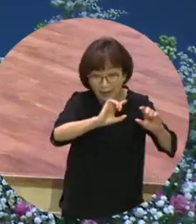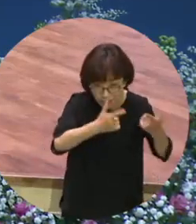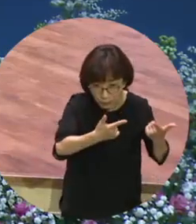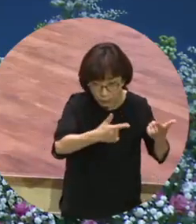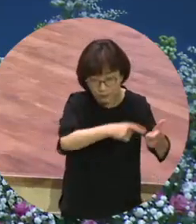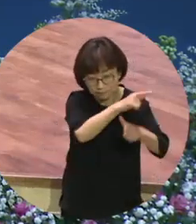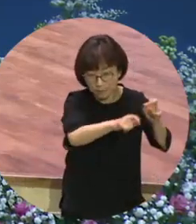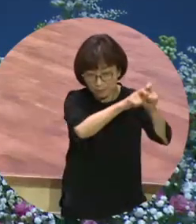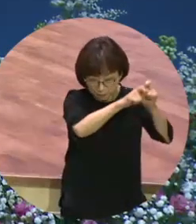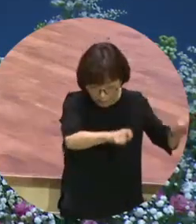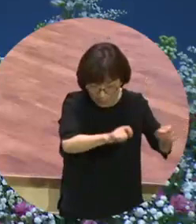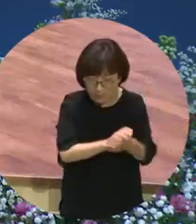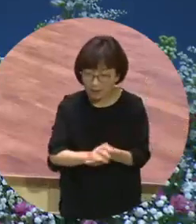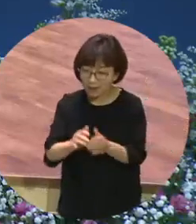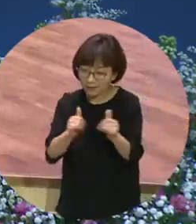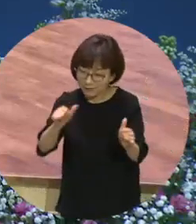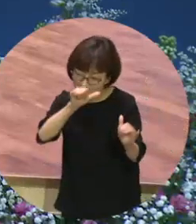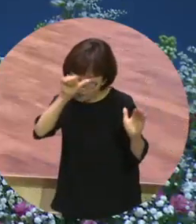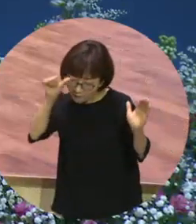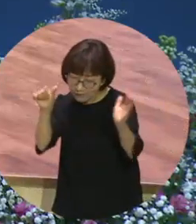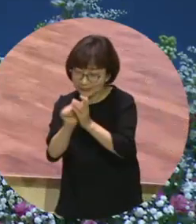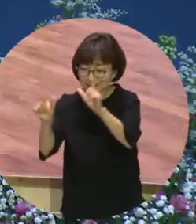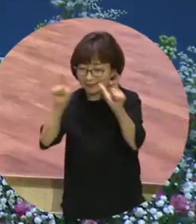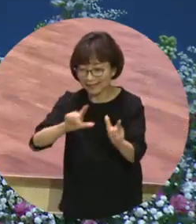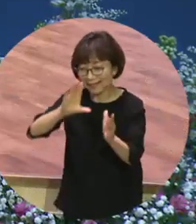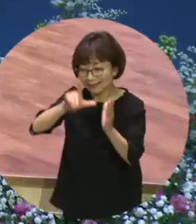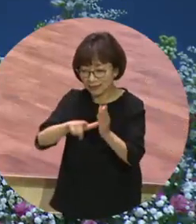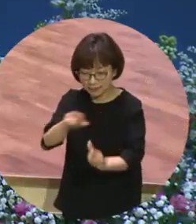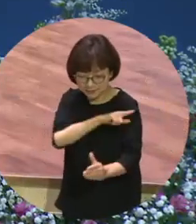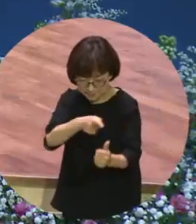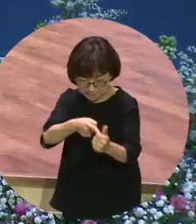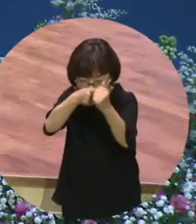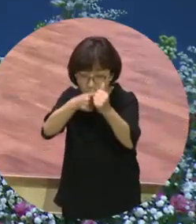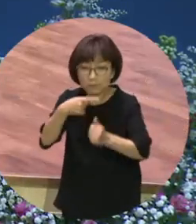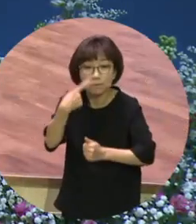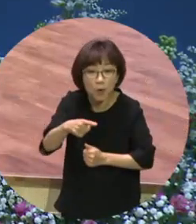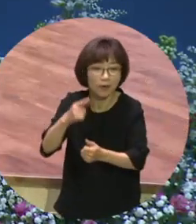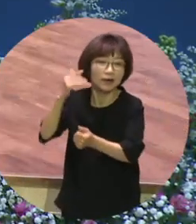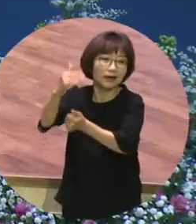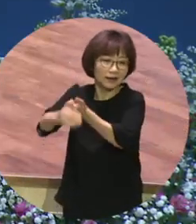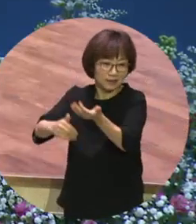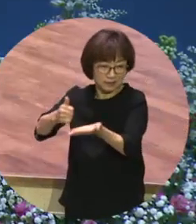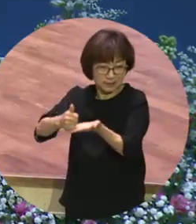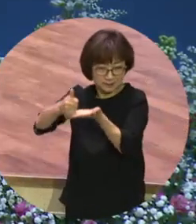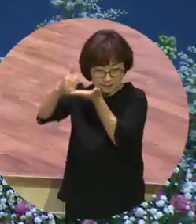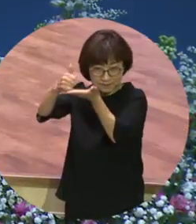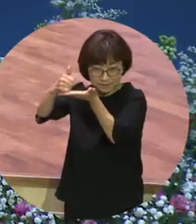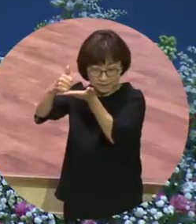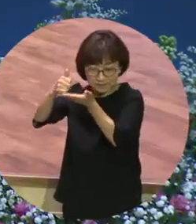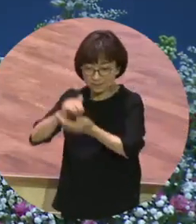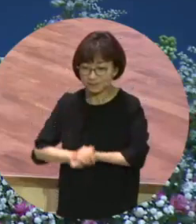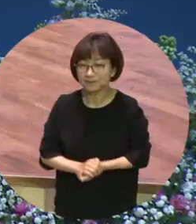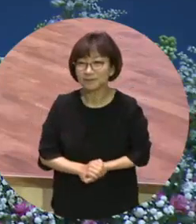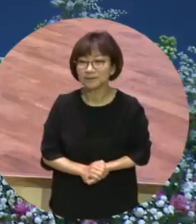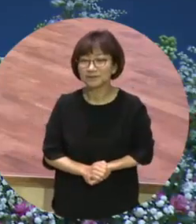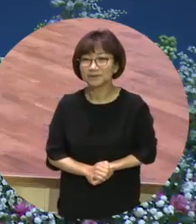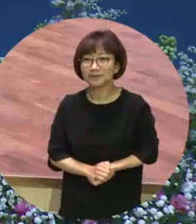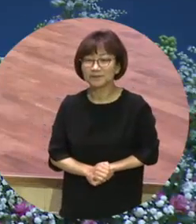인생의 최우선 순위가 하나님이 되어야 돼요. 내 인생을 사는 데